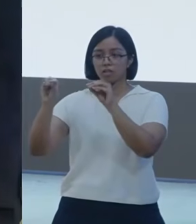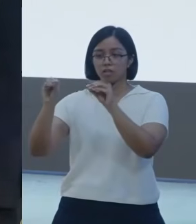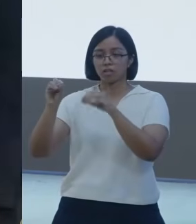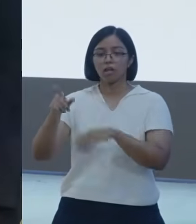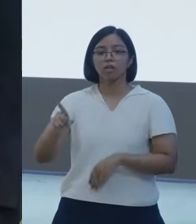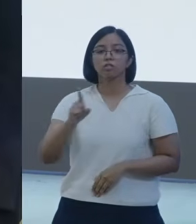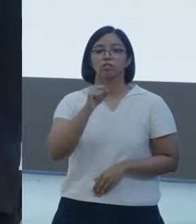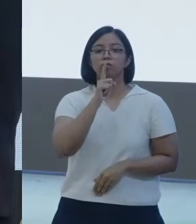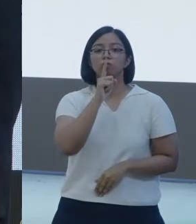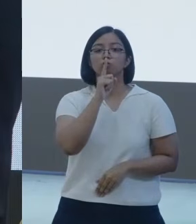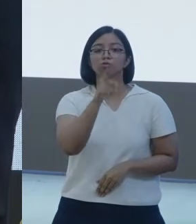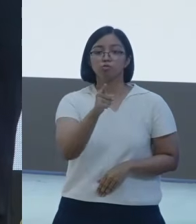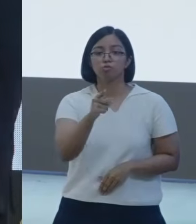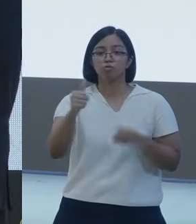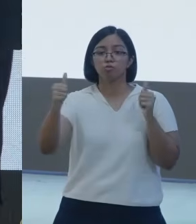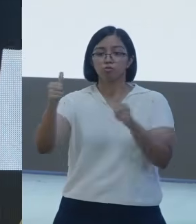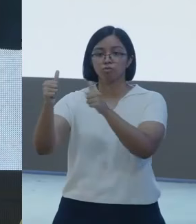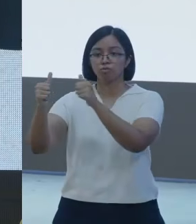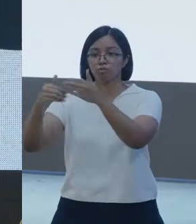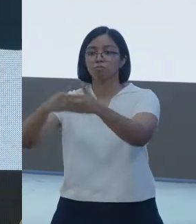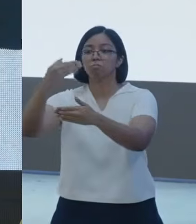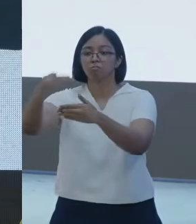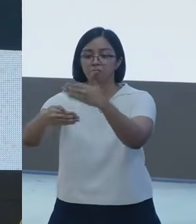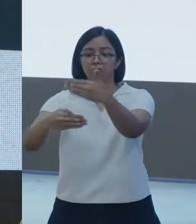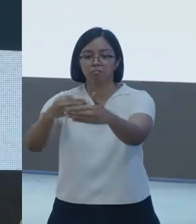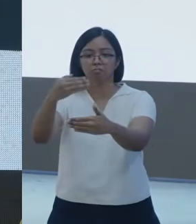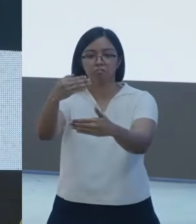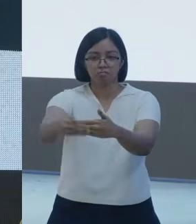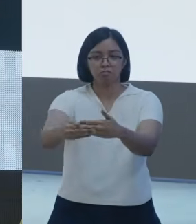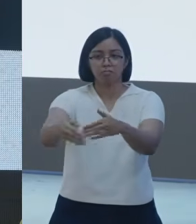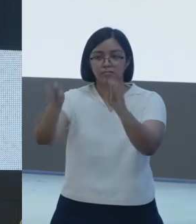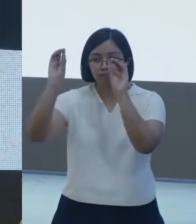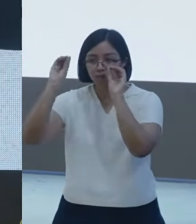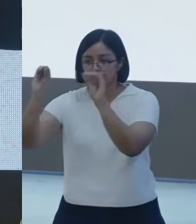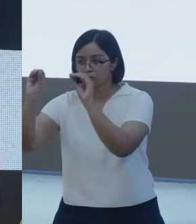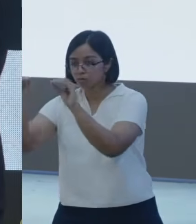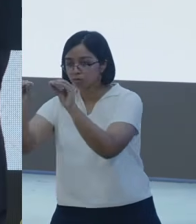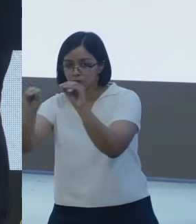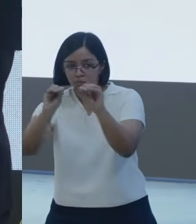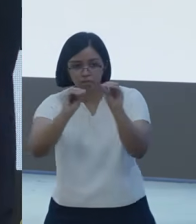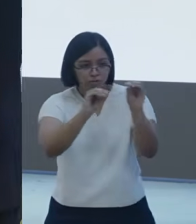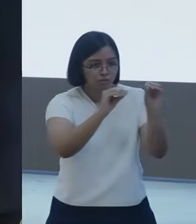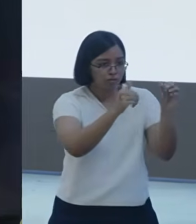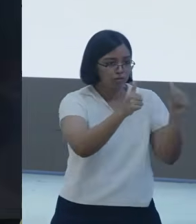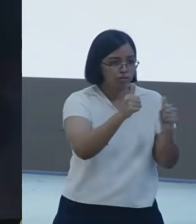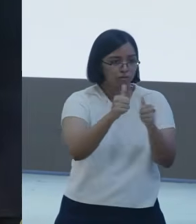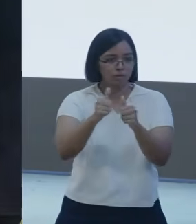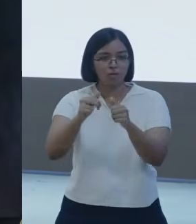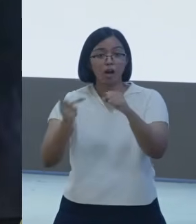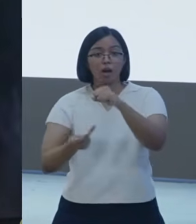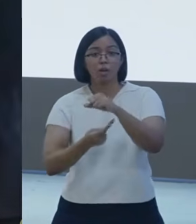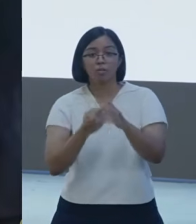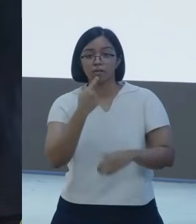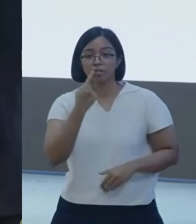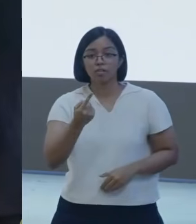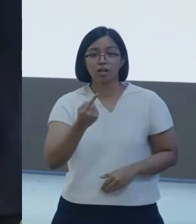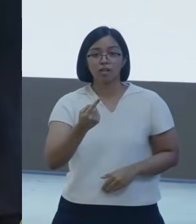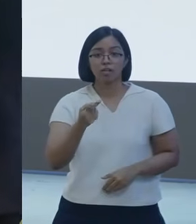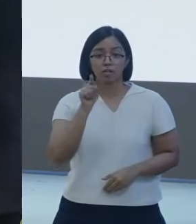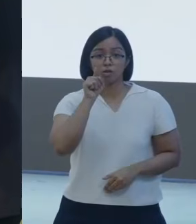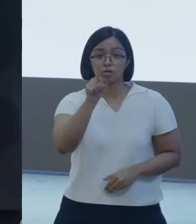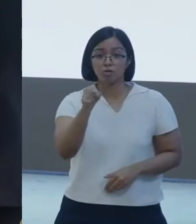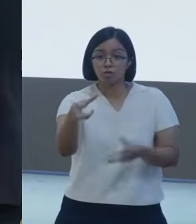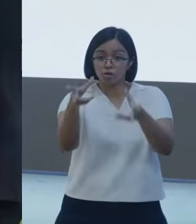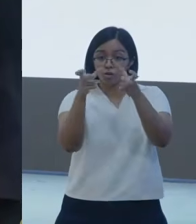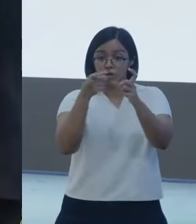apostolic succession. So yung katuruan ng mga apostle, which you heard from me, sabi niya kay Timothy,